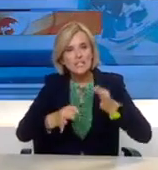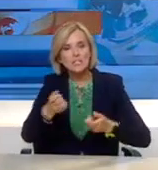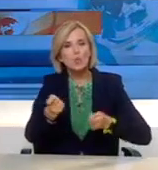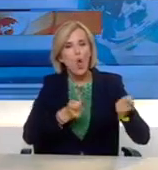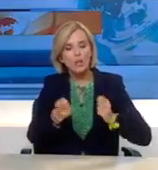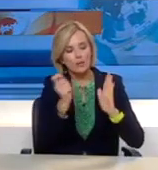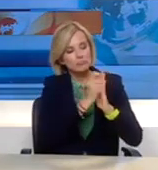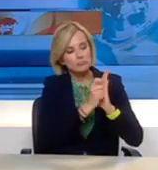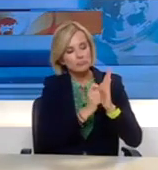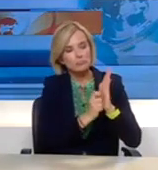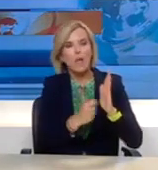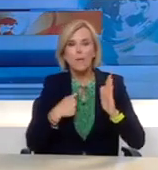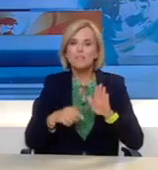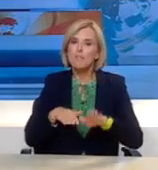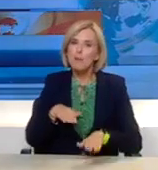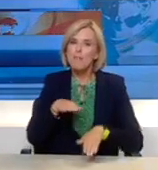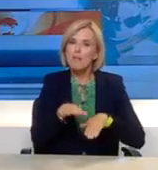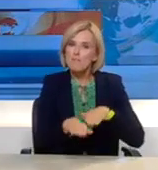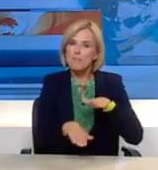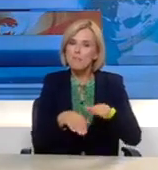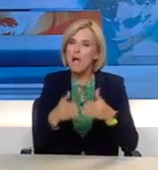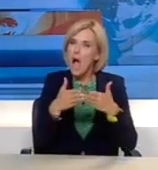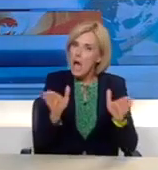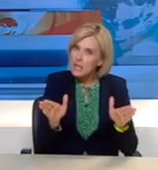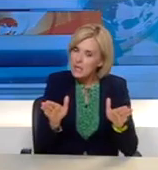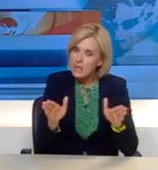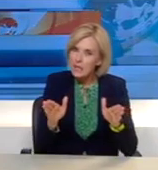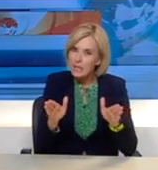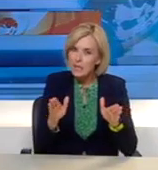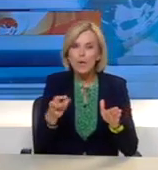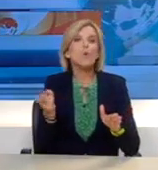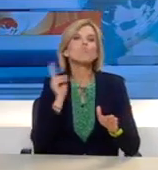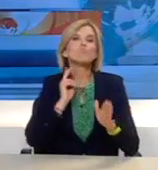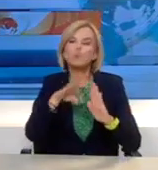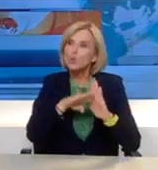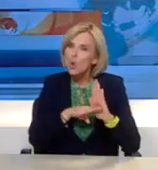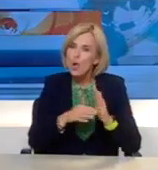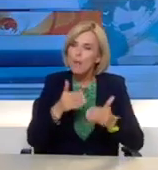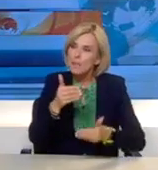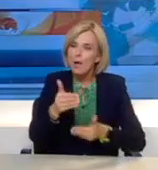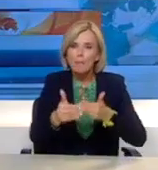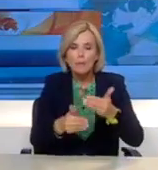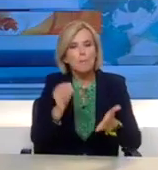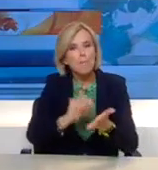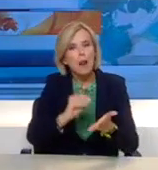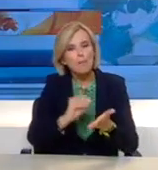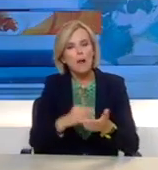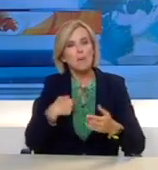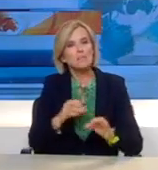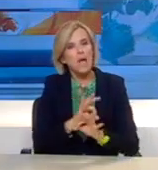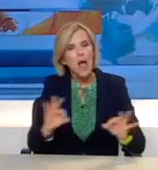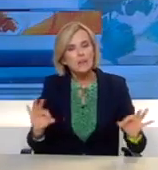οδηγιών. Άλλωστε, πάμε βήμα-βήμα. Ό,τι ανοίγει, προηγούνται τα πρωτόκολλα, έτσι ώστε να είμαστε έτοιμοι και να έχουν και